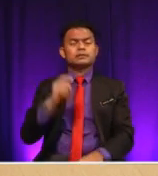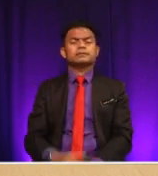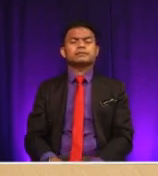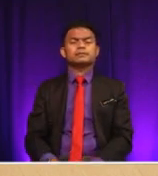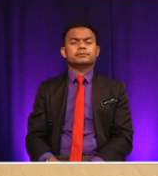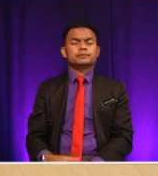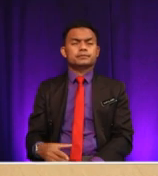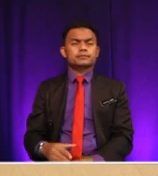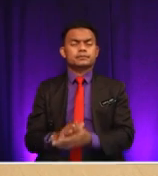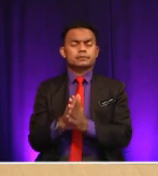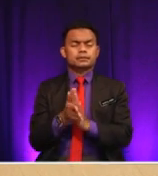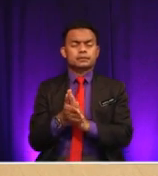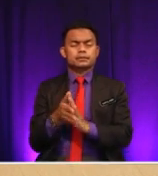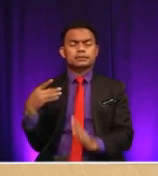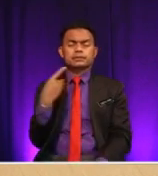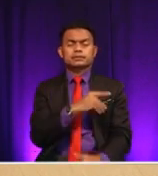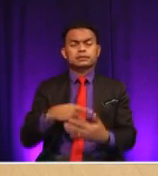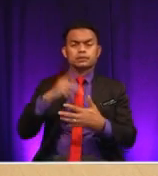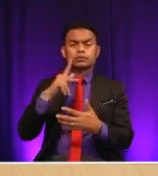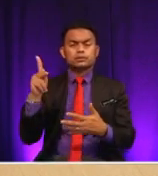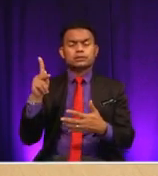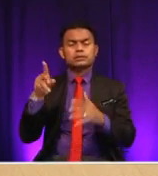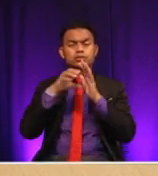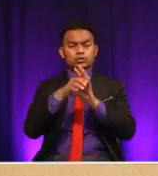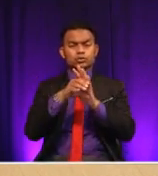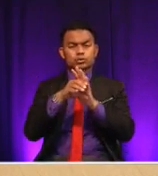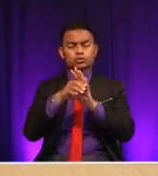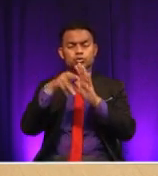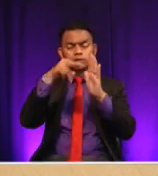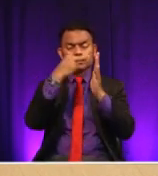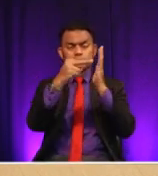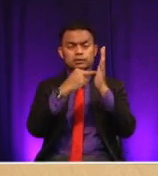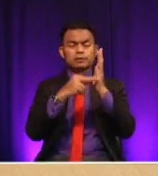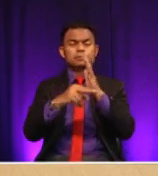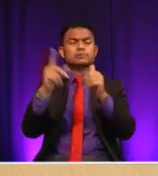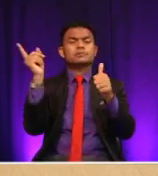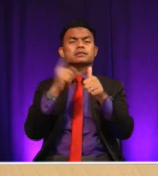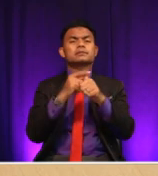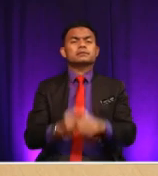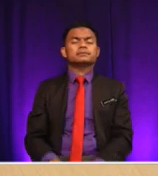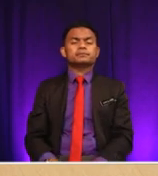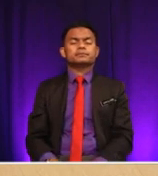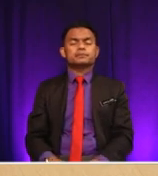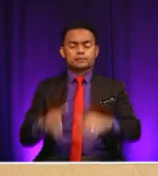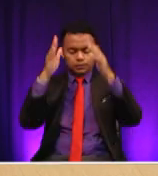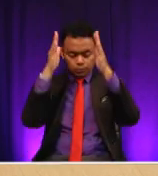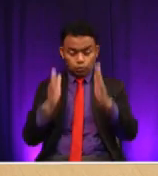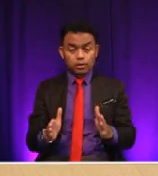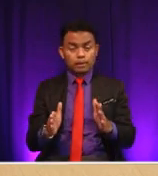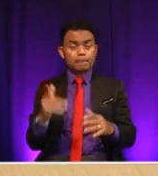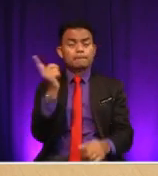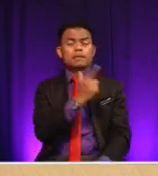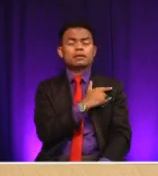contohnya pada rangkap yang pertama rangkap yang pertama di sini kita lihat orang malas jatuh sengsara